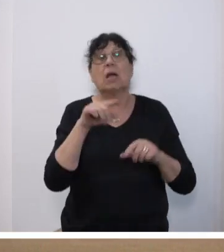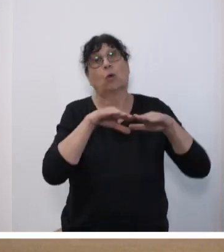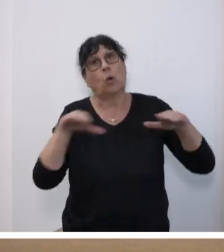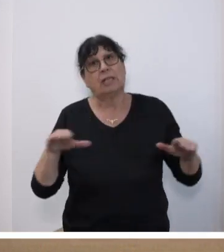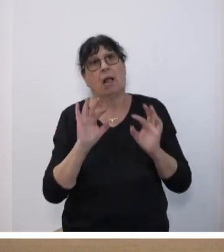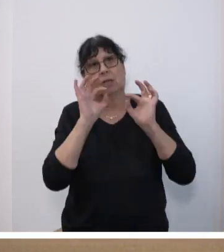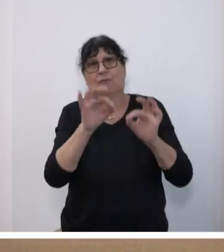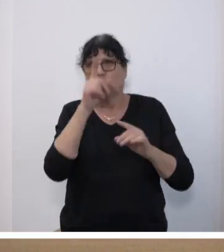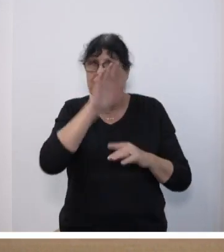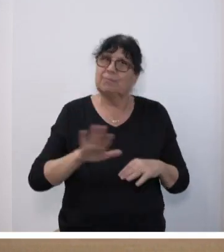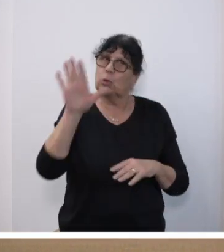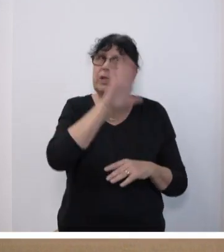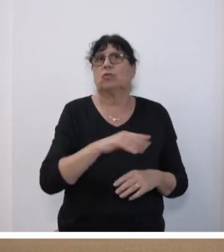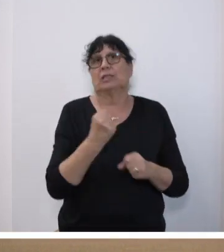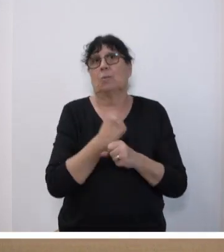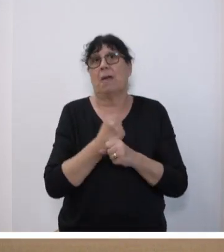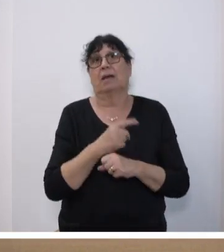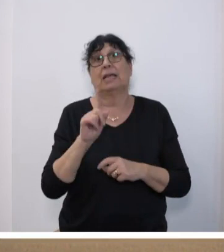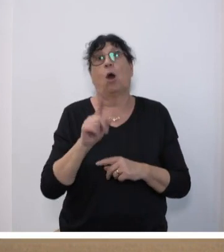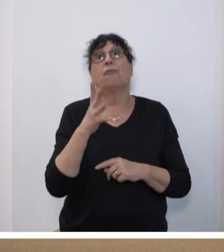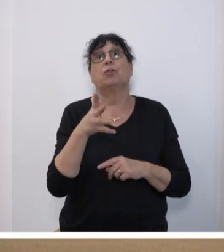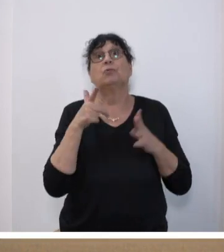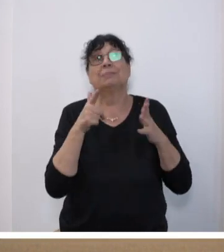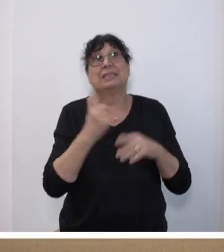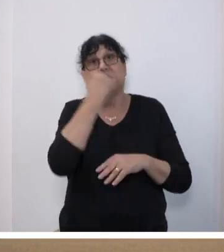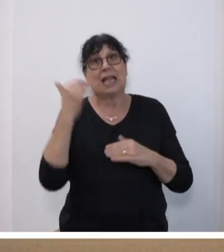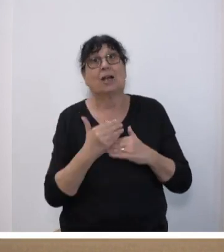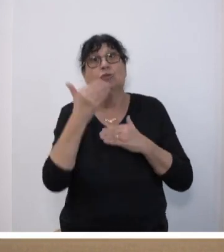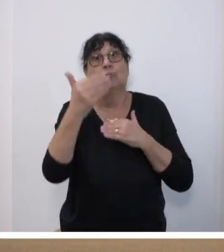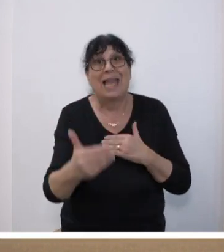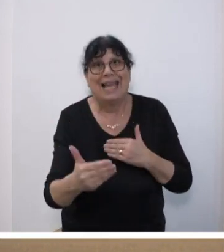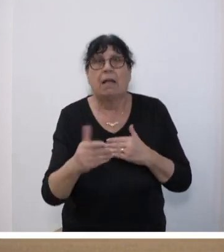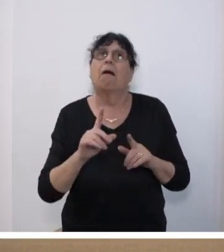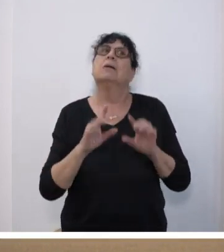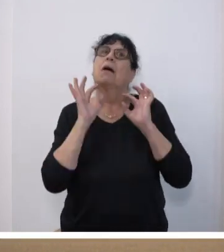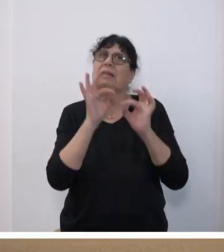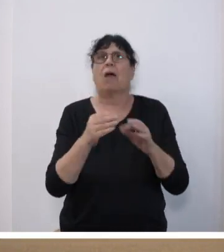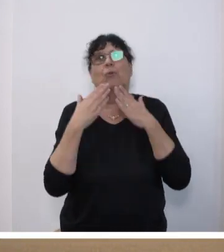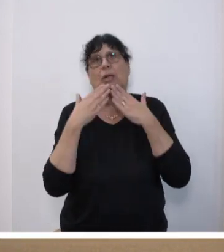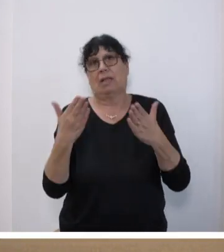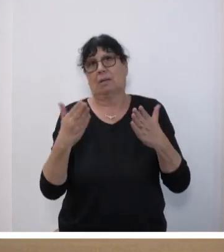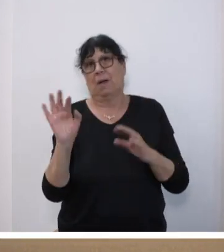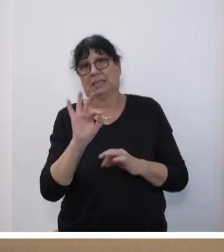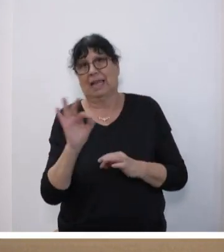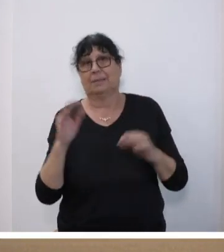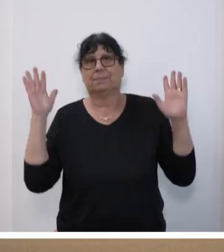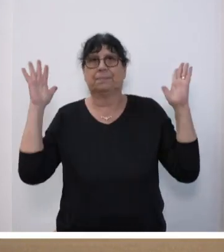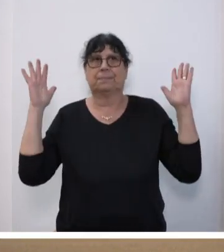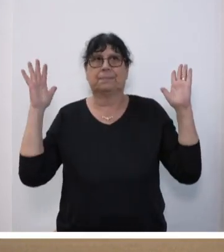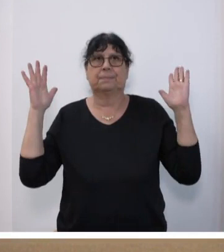Land zu schaffen. Auch 75 Jahre später gilt es dafür, dankbar zu sein, liebe Kolleginnen und Kollegen.